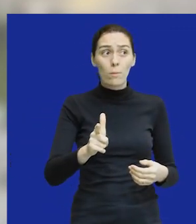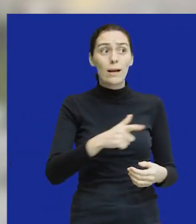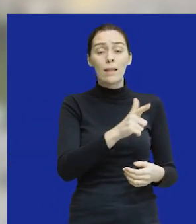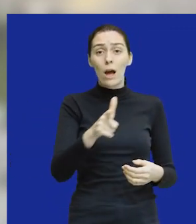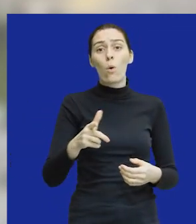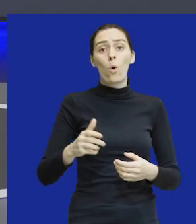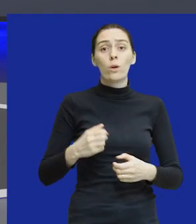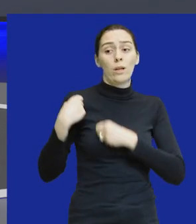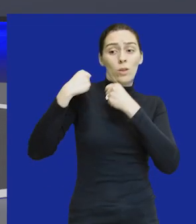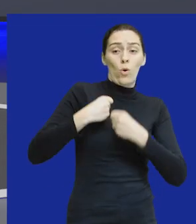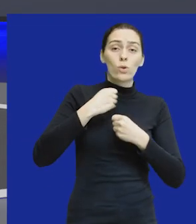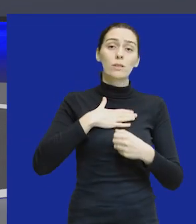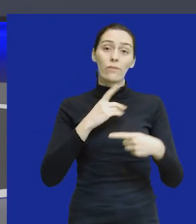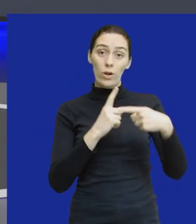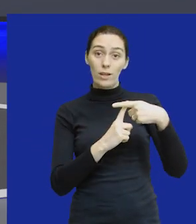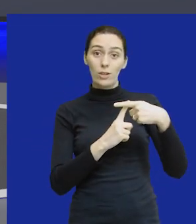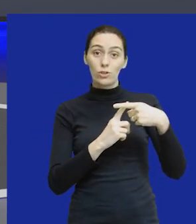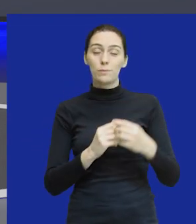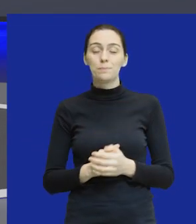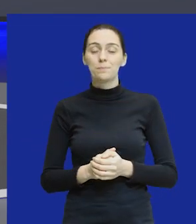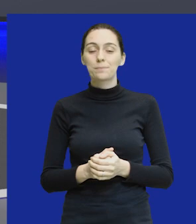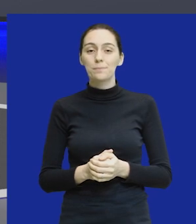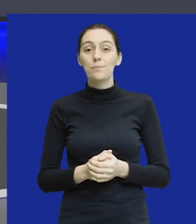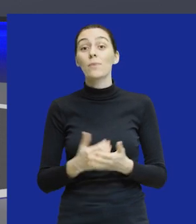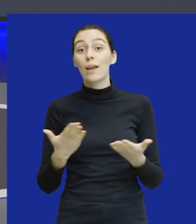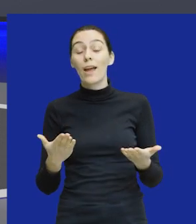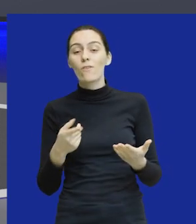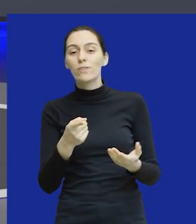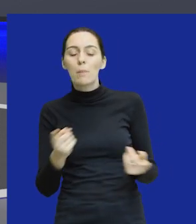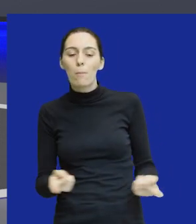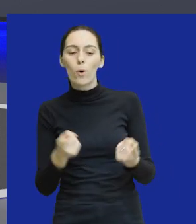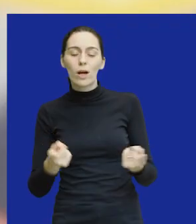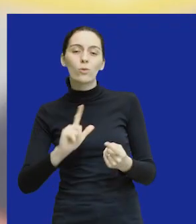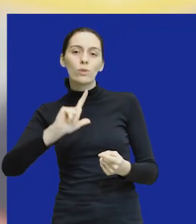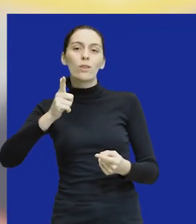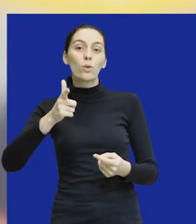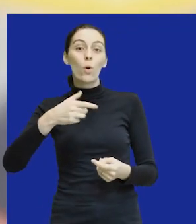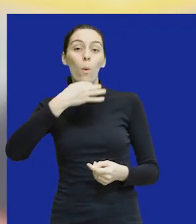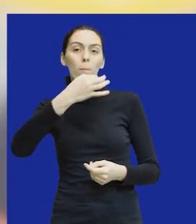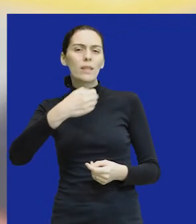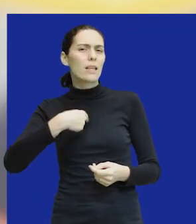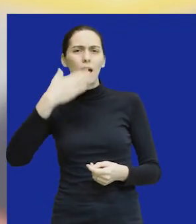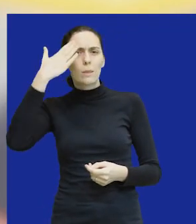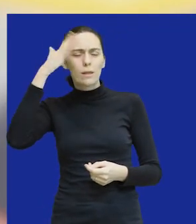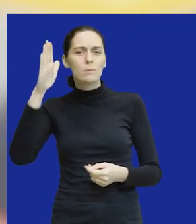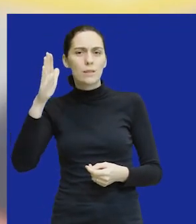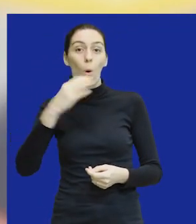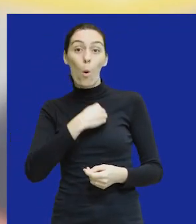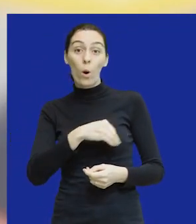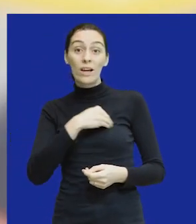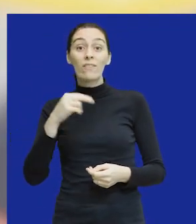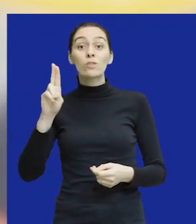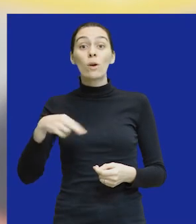nošenje njihovih križeva. Pa evo, upravo naveli ste me na to sljedeće pitanje. Evo, osobno nisam znao da u Hrvatskoj